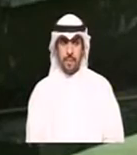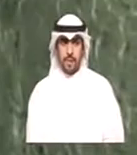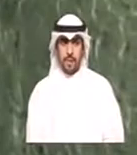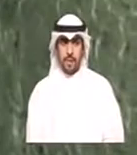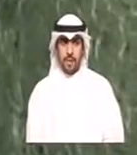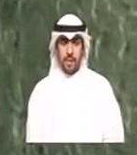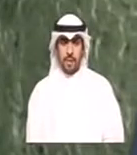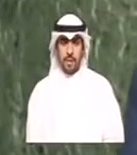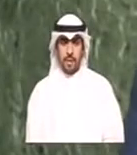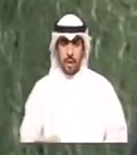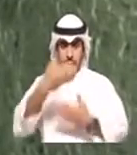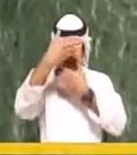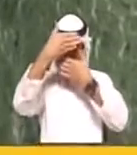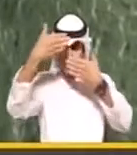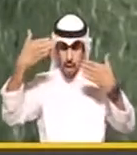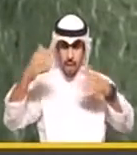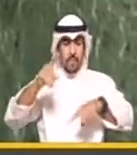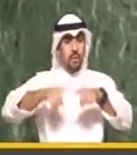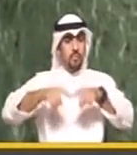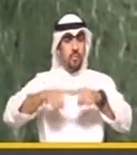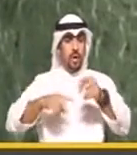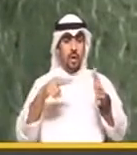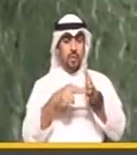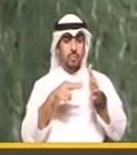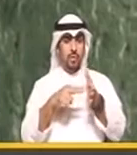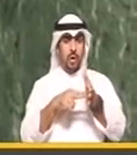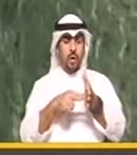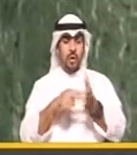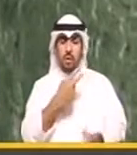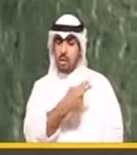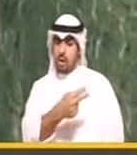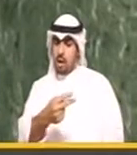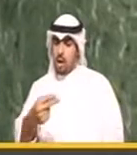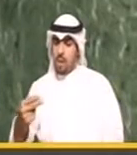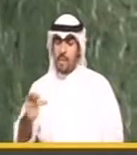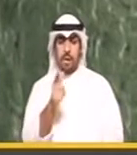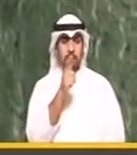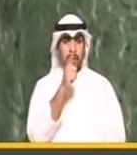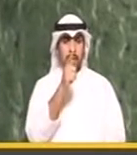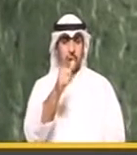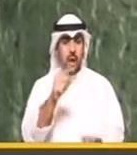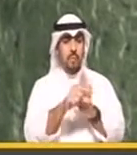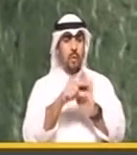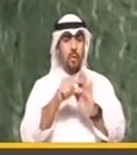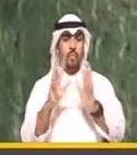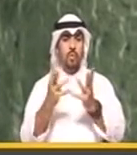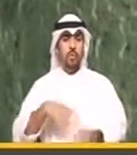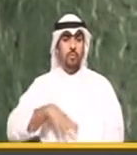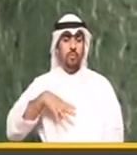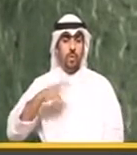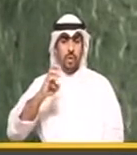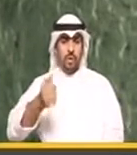الارهاب والوضع في سوريا ومبادره شتى تطرق لها ممثل حضره صاحب السمو امير البلاد